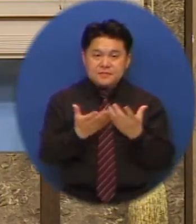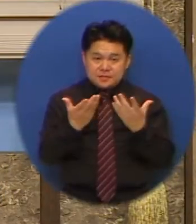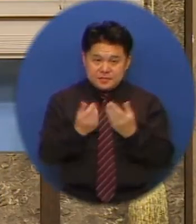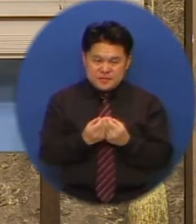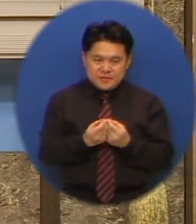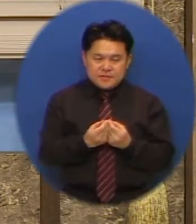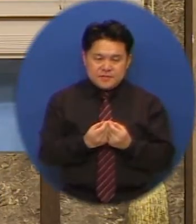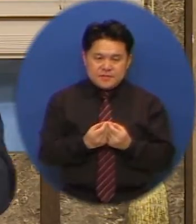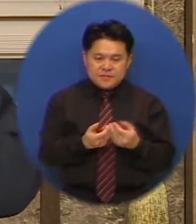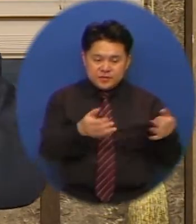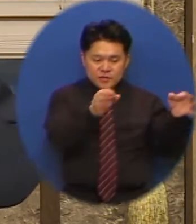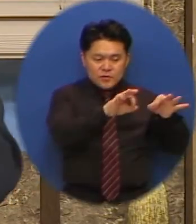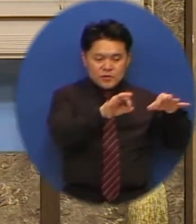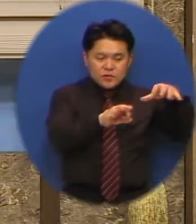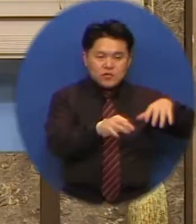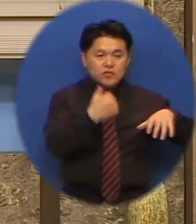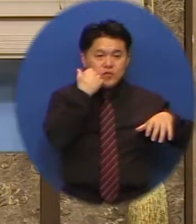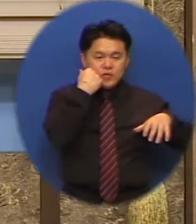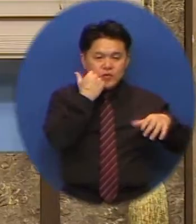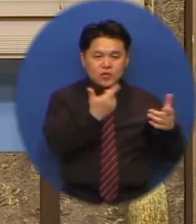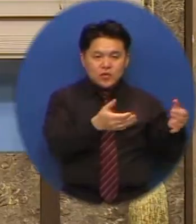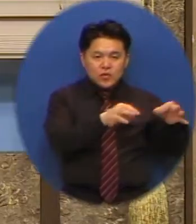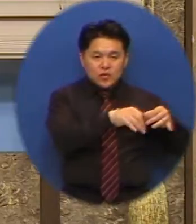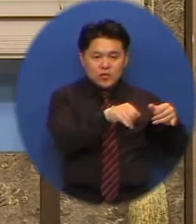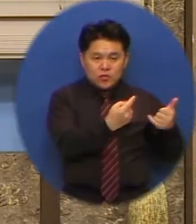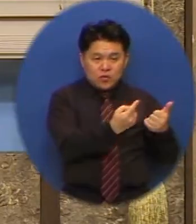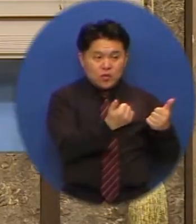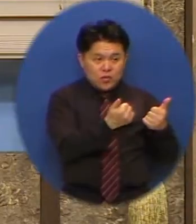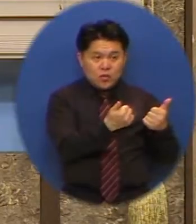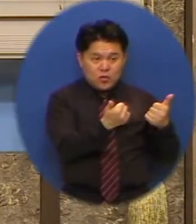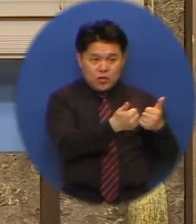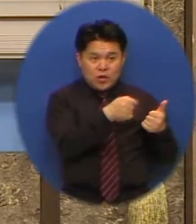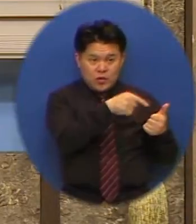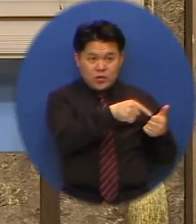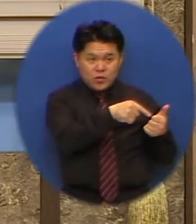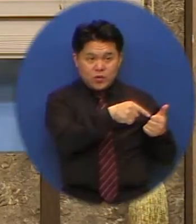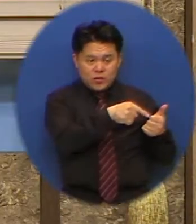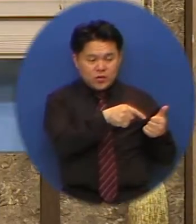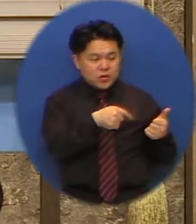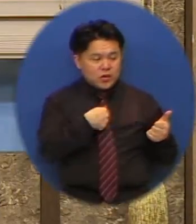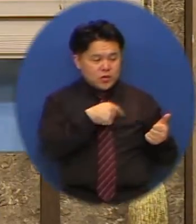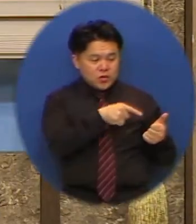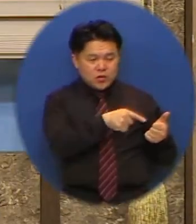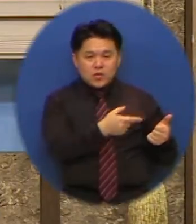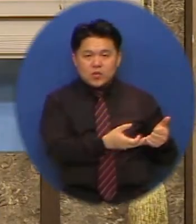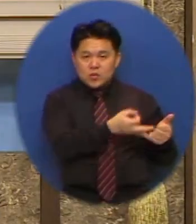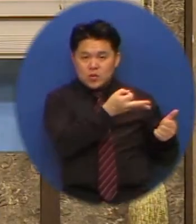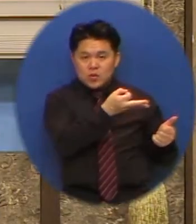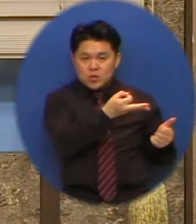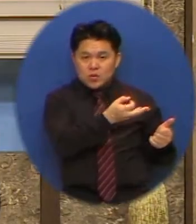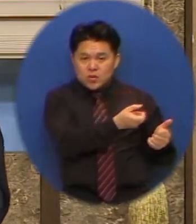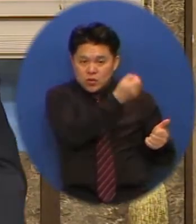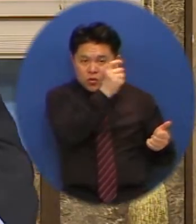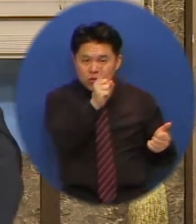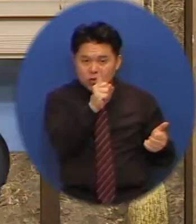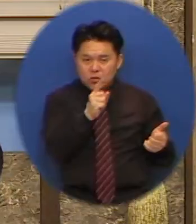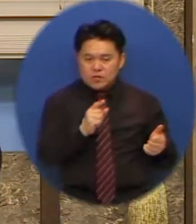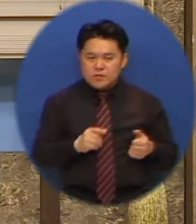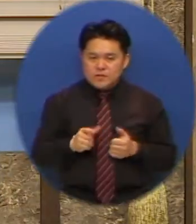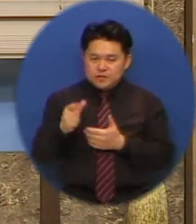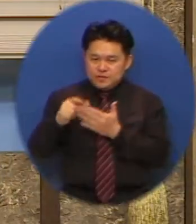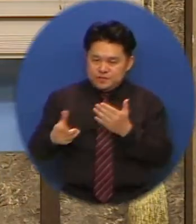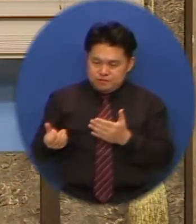기부를 받는 이런 거는 이제 공동 모금에 우리가 이제 협력을 해야 된다고 봐요. 예. 협력을 하고 또 우리가